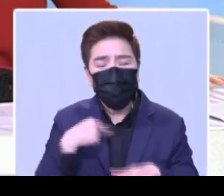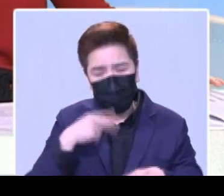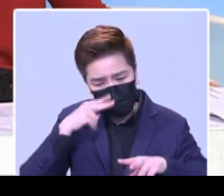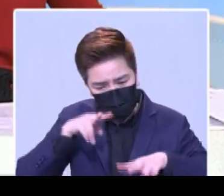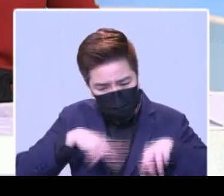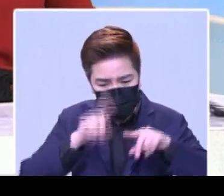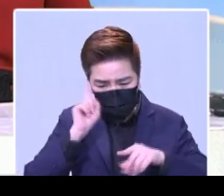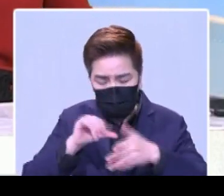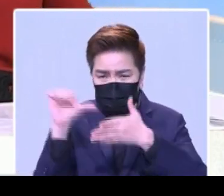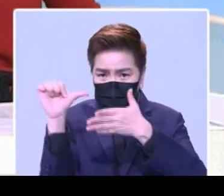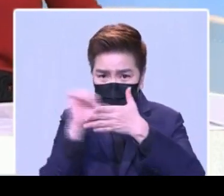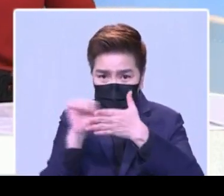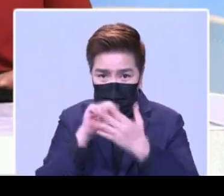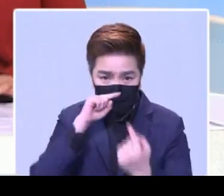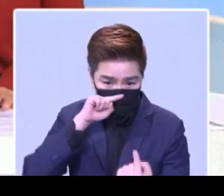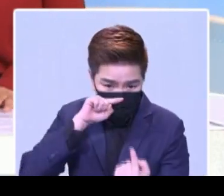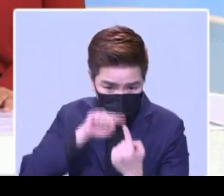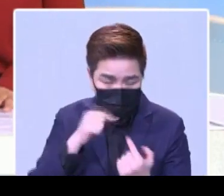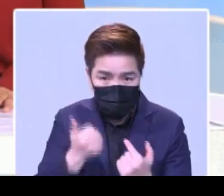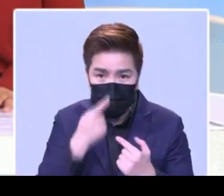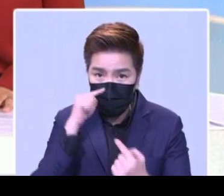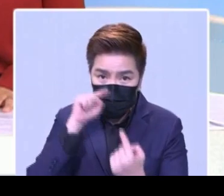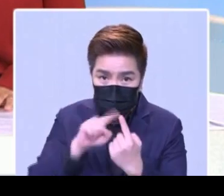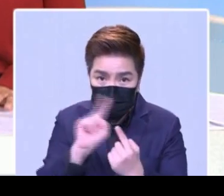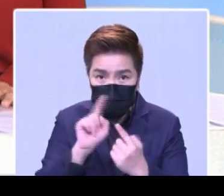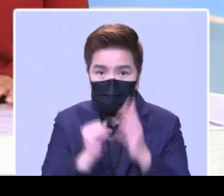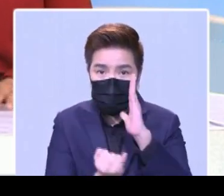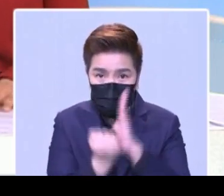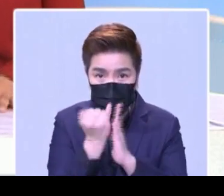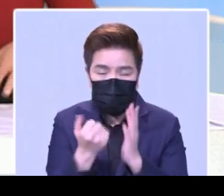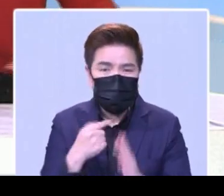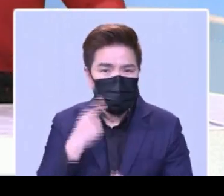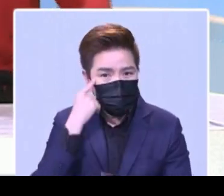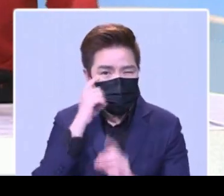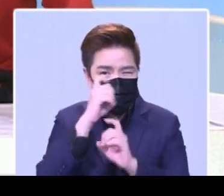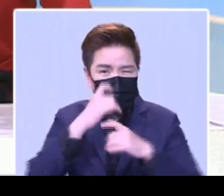อต้องแก้ไขให้มันถูกต้นเหตุอะว่าตรงจะแก้ตรงไหนกันมากกว่า แล้วมันก็เสี่ยงโควิดด้วยไง ใช่